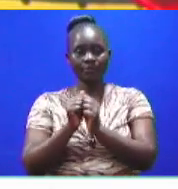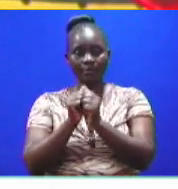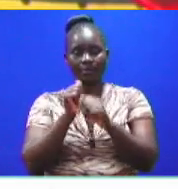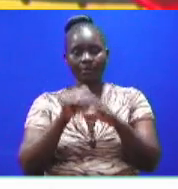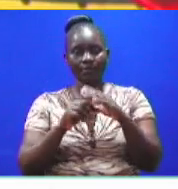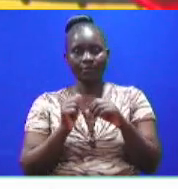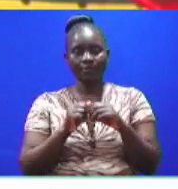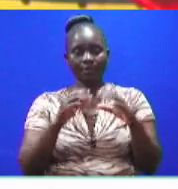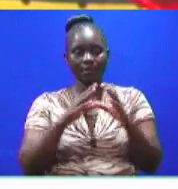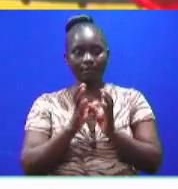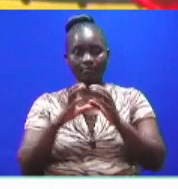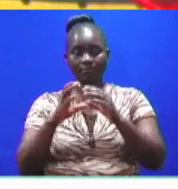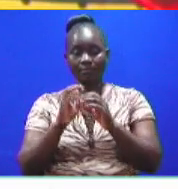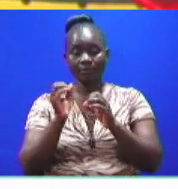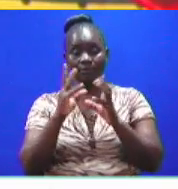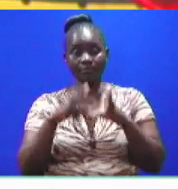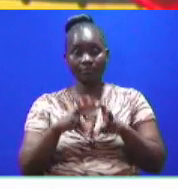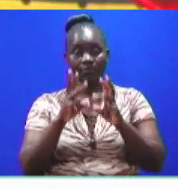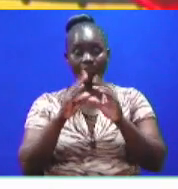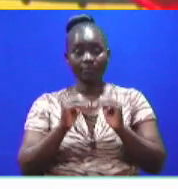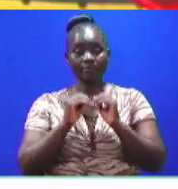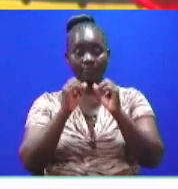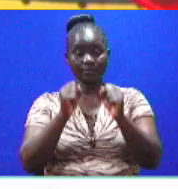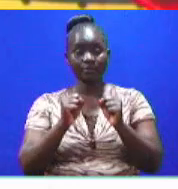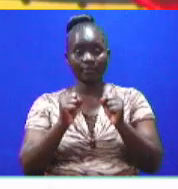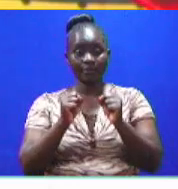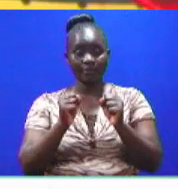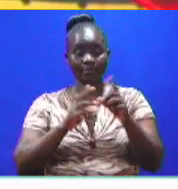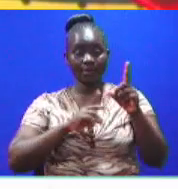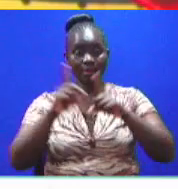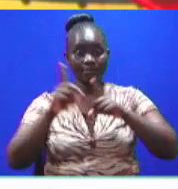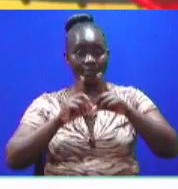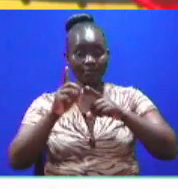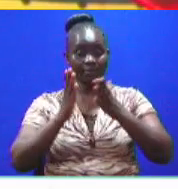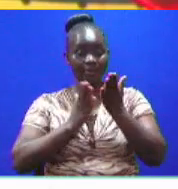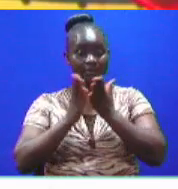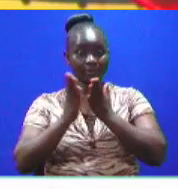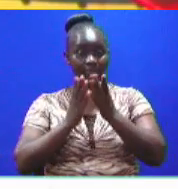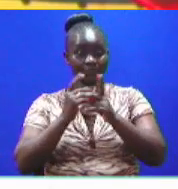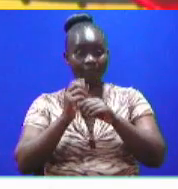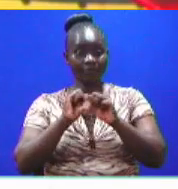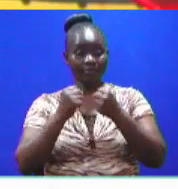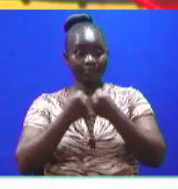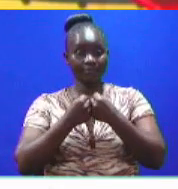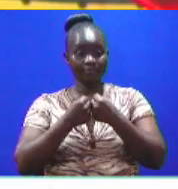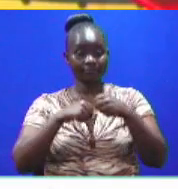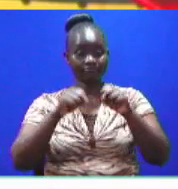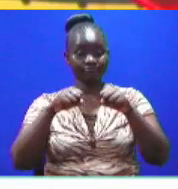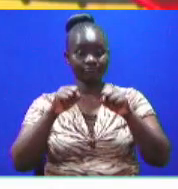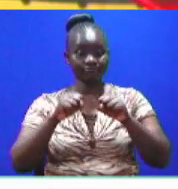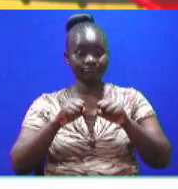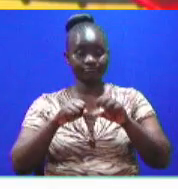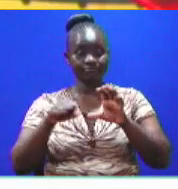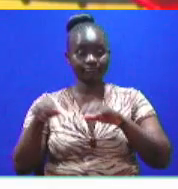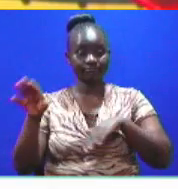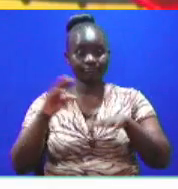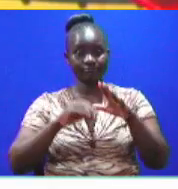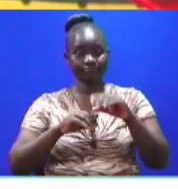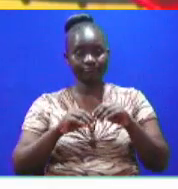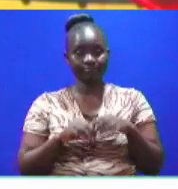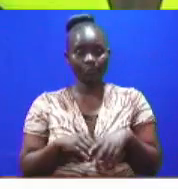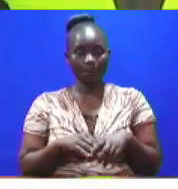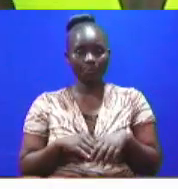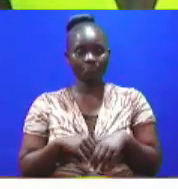umbe buna enchira eye mo yogo tinya oba sombi na oba kwaliri buwa buwa sekta eye boda boda buna kutomanya muliki ito dipon